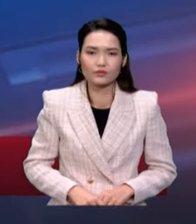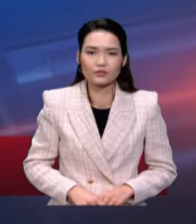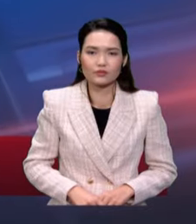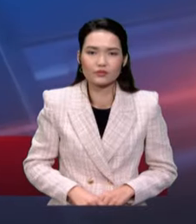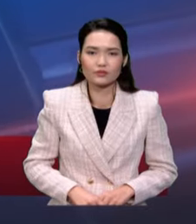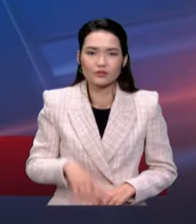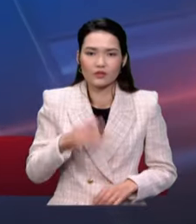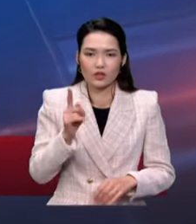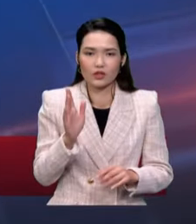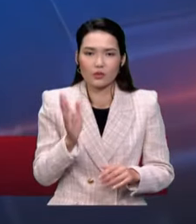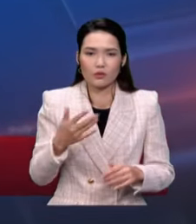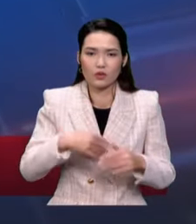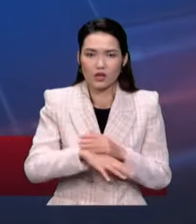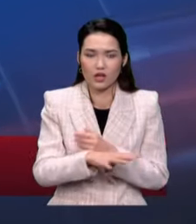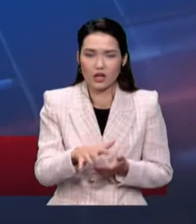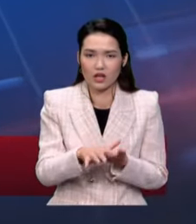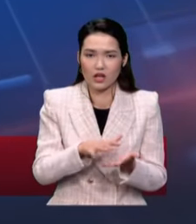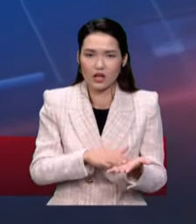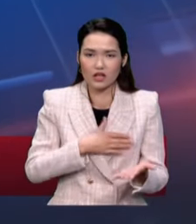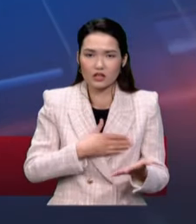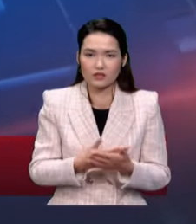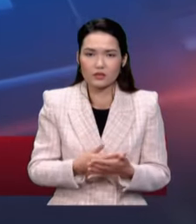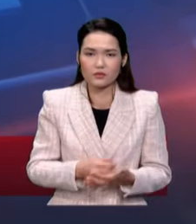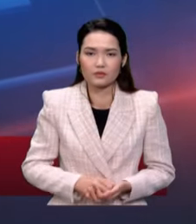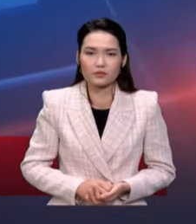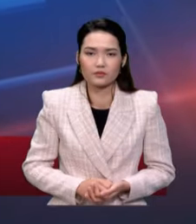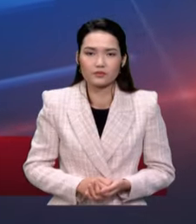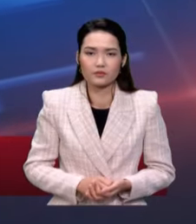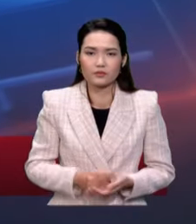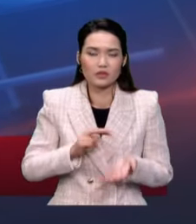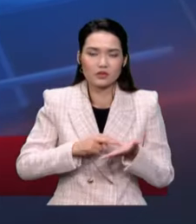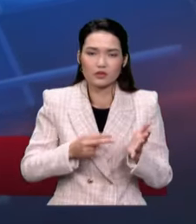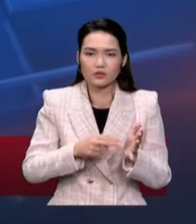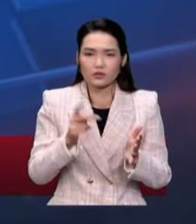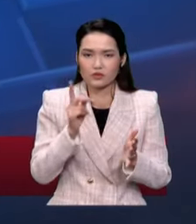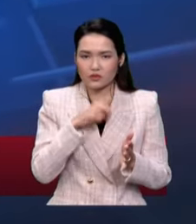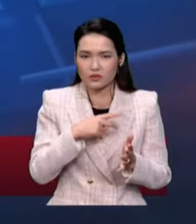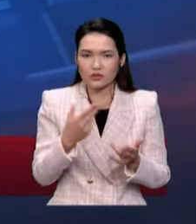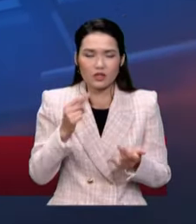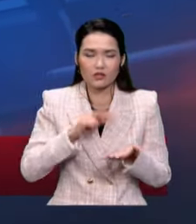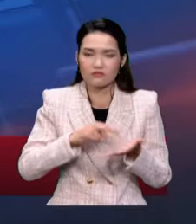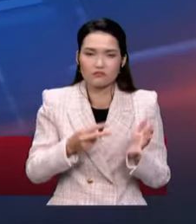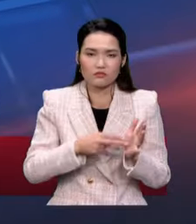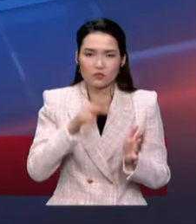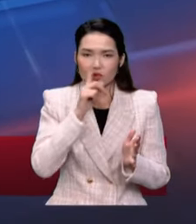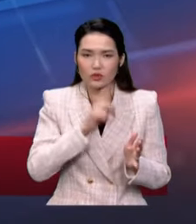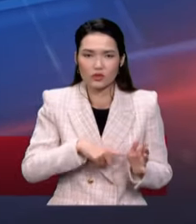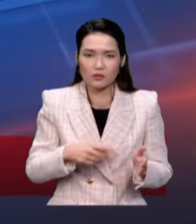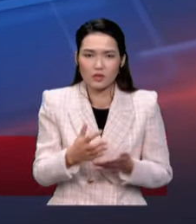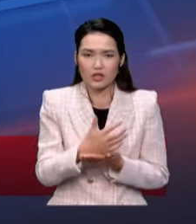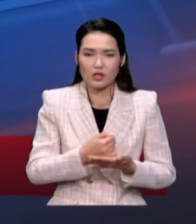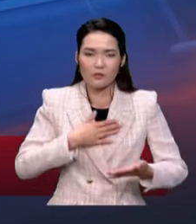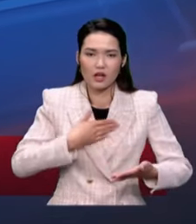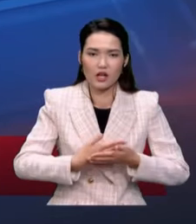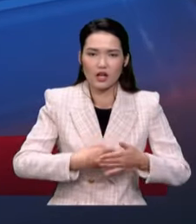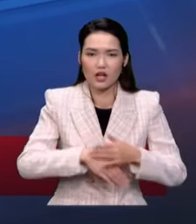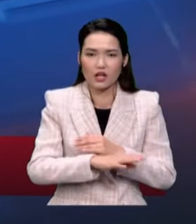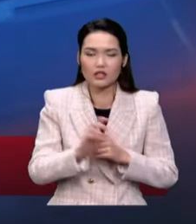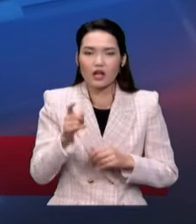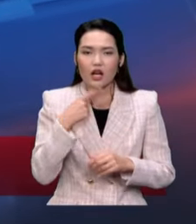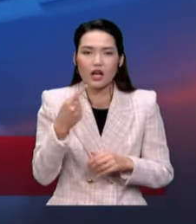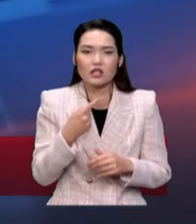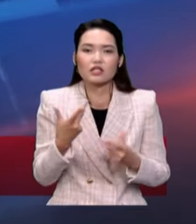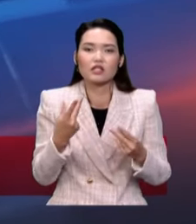подите в отставку ни не планируете собираетесь остаться А скажите